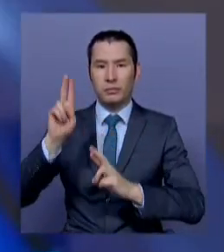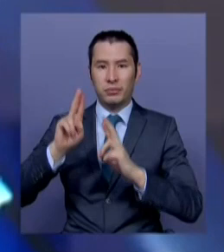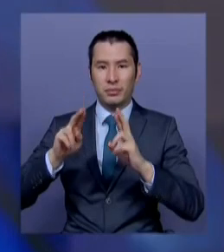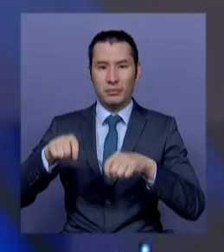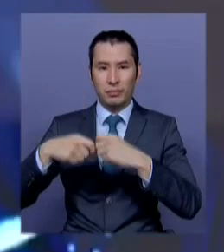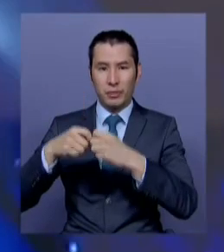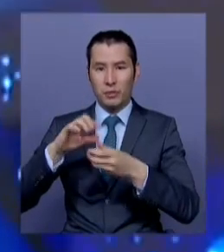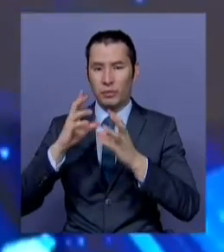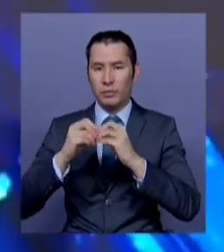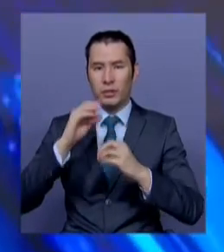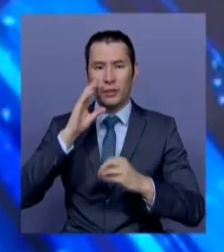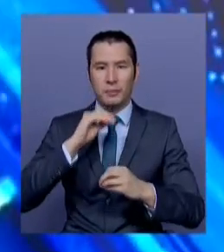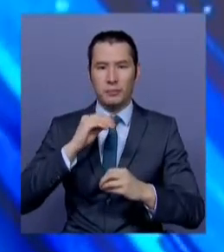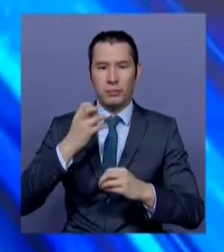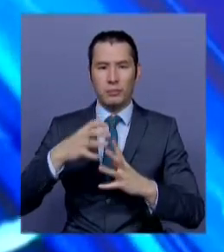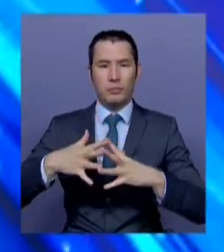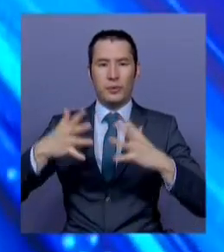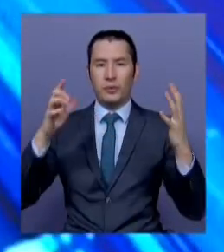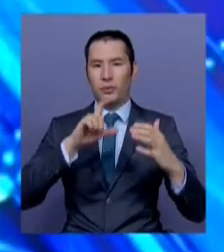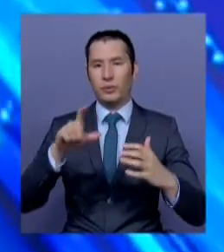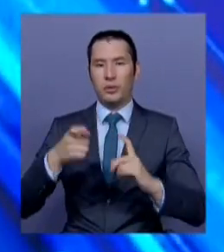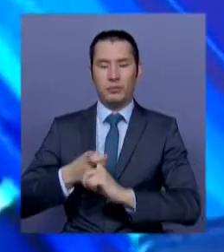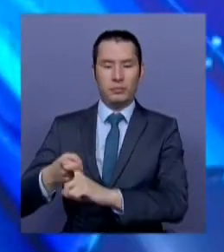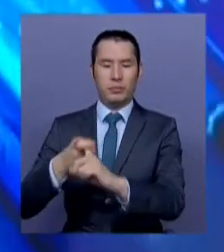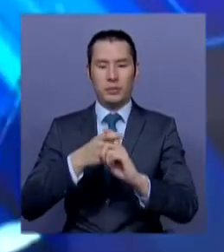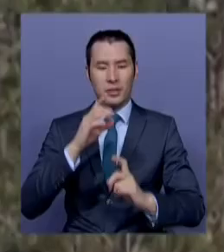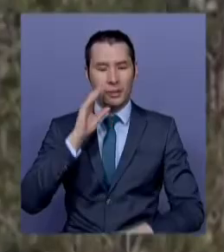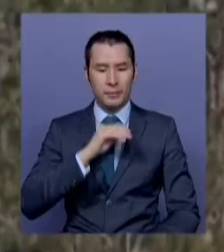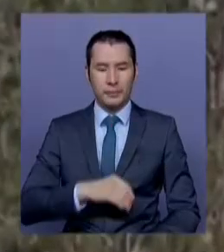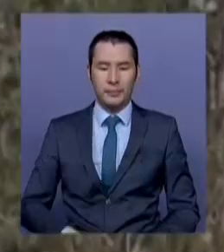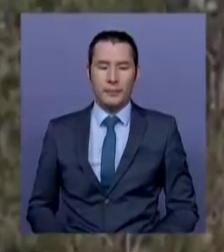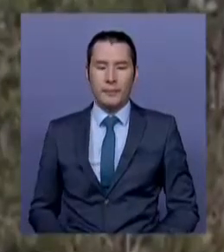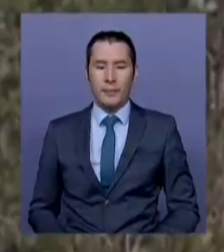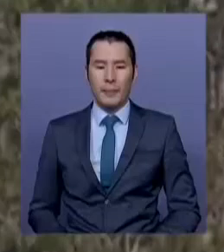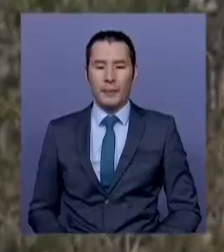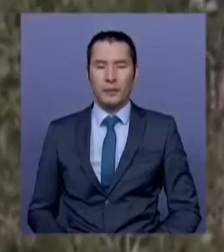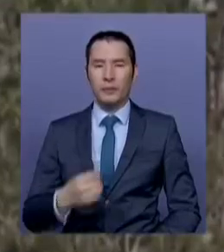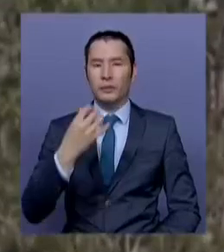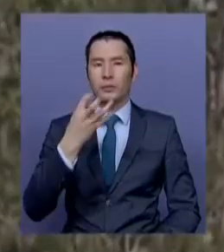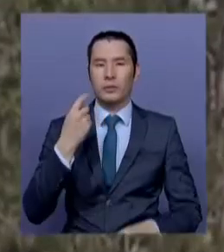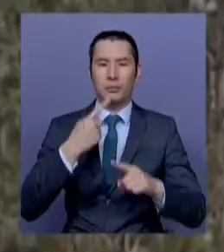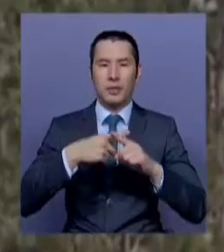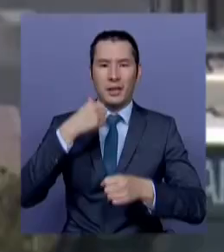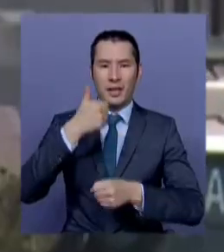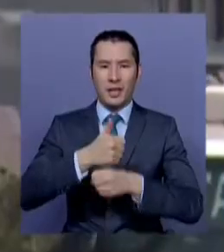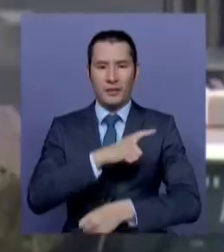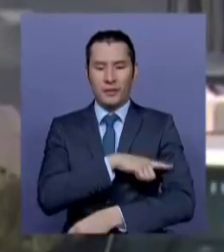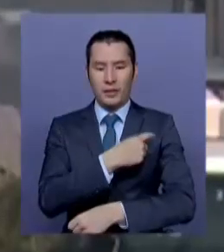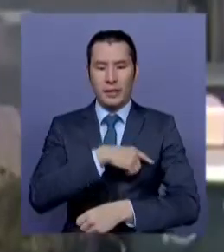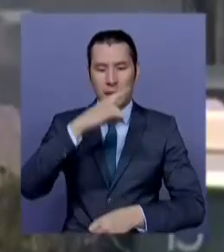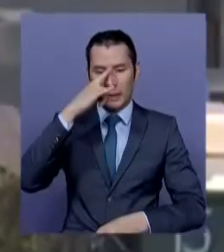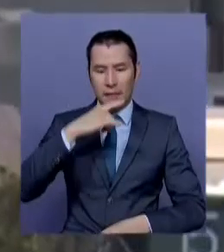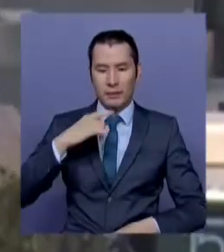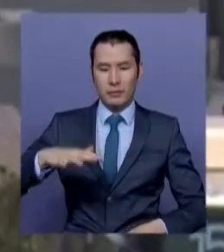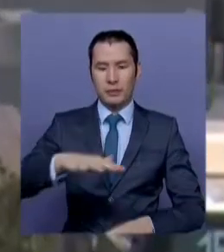кәсіпорындарды оқшаулауға және жабуға немесе мәжбүрлеп жабуға әкелуі мүмкін. Сонымен қатар бас санитар дәрігер